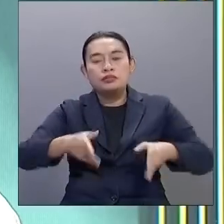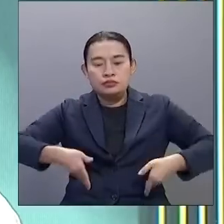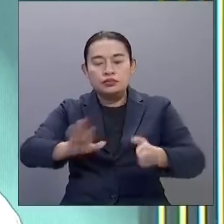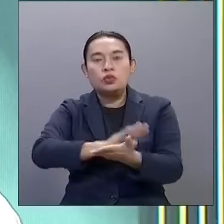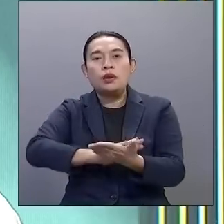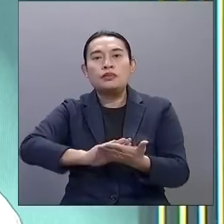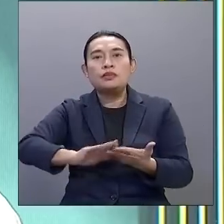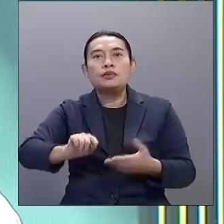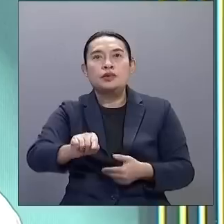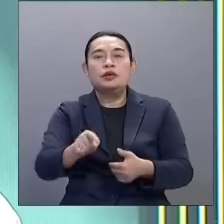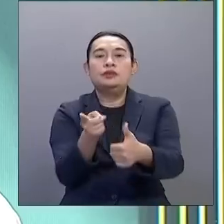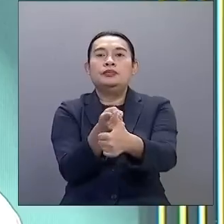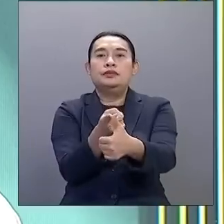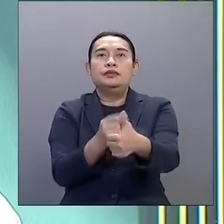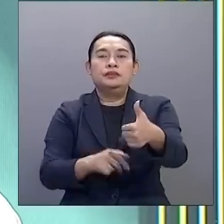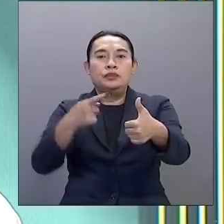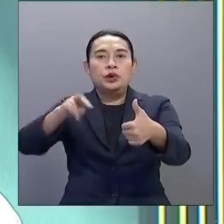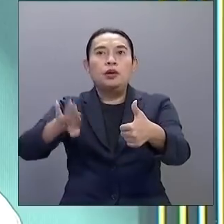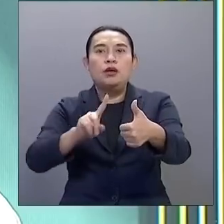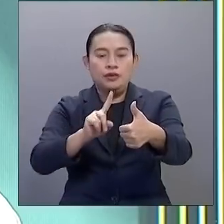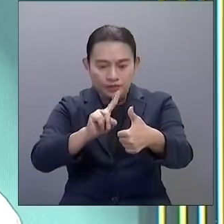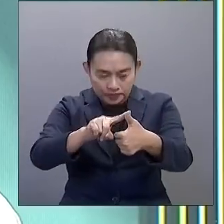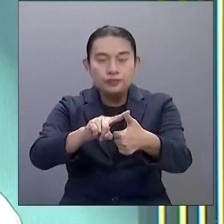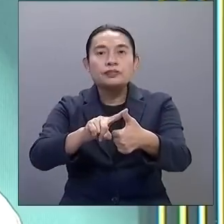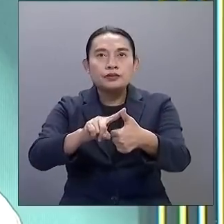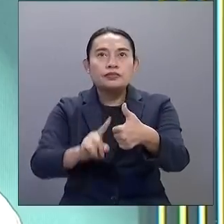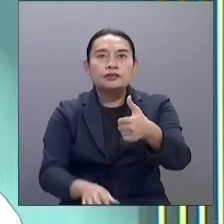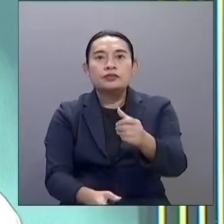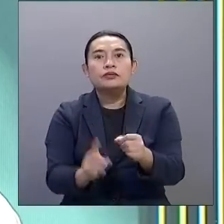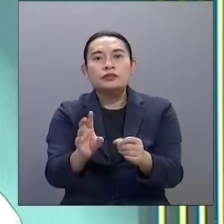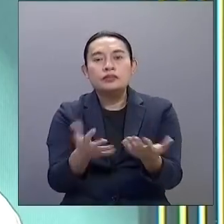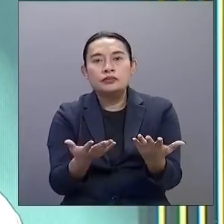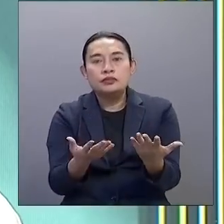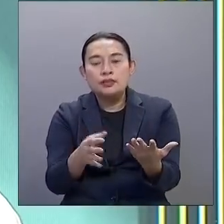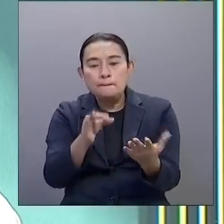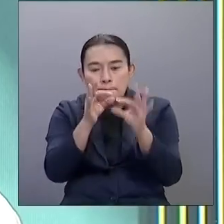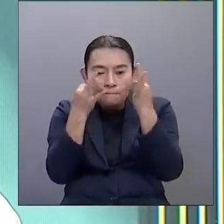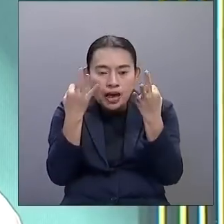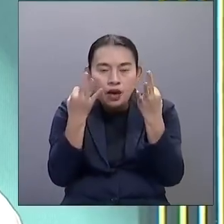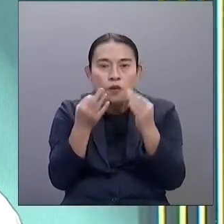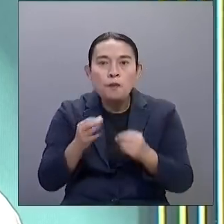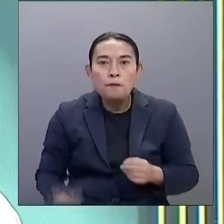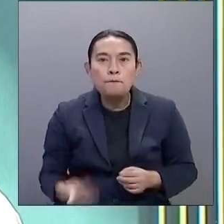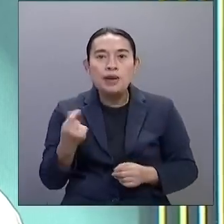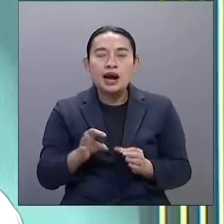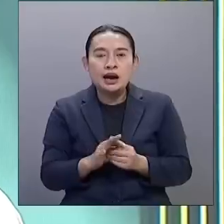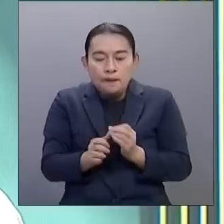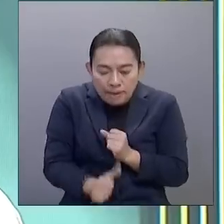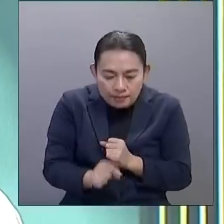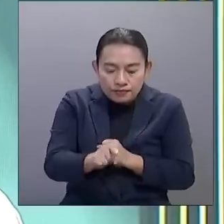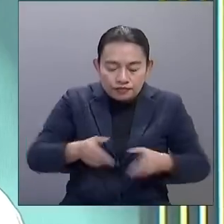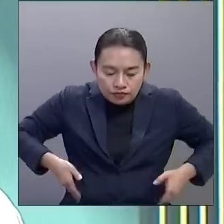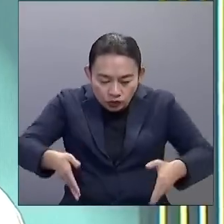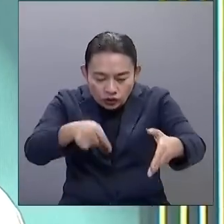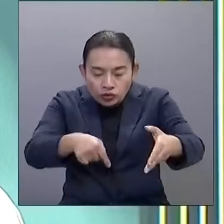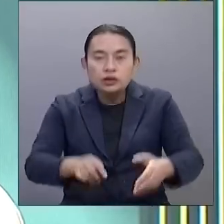านเมืองอันนี้ฉบับหนึ่งสมมติทำบนถนนหลวงนะครับเช่นปล่อยให้แมวม้าไปบนถนนหลวงอย่างนี้มีความผิดนะครับ